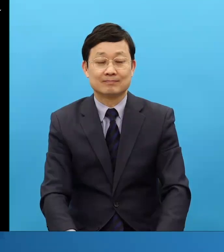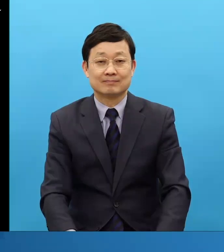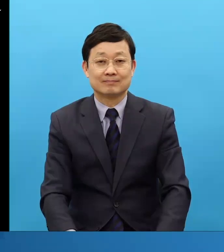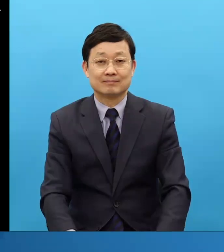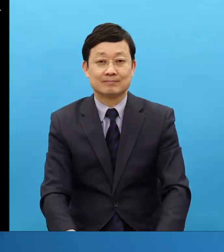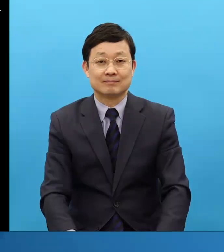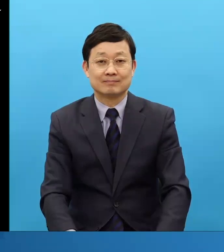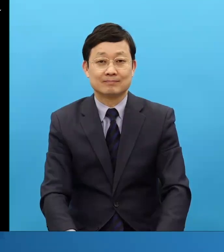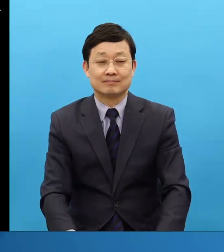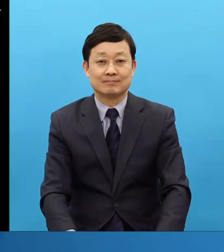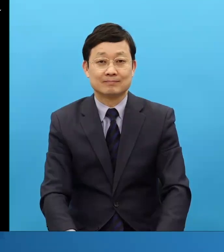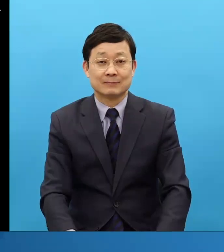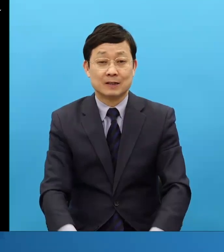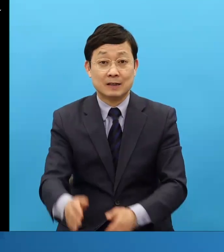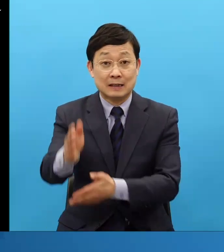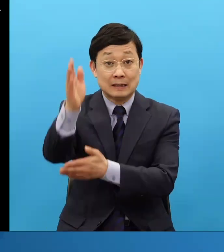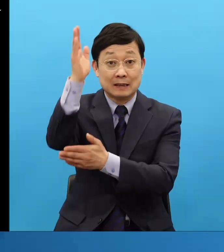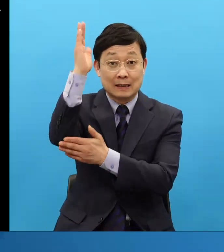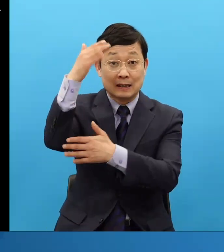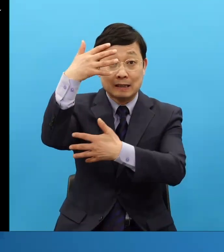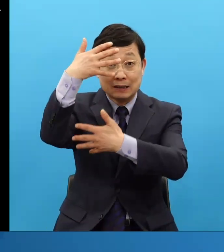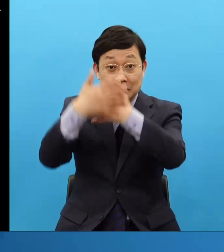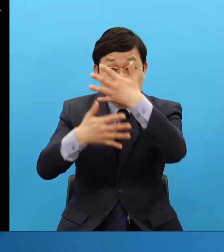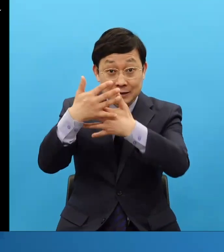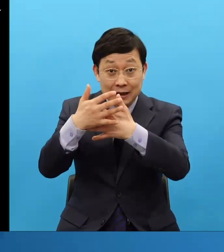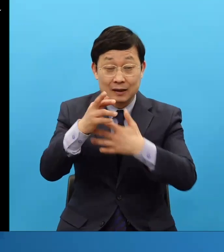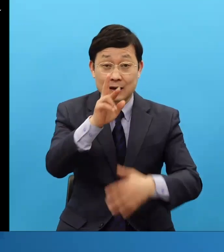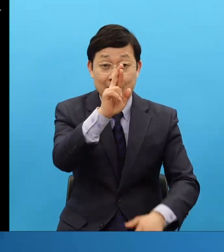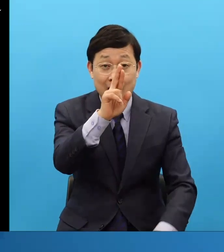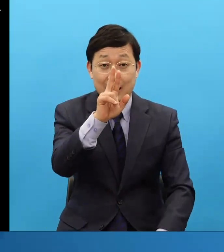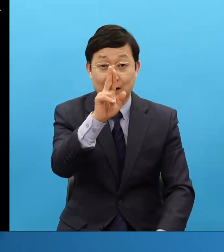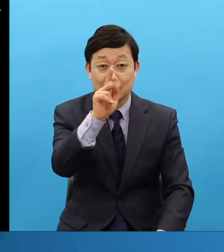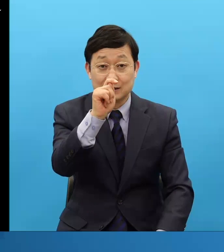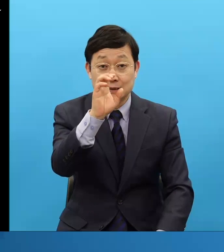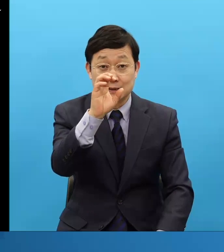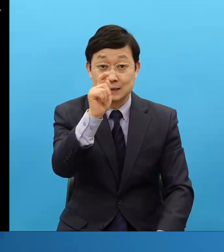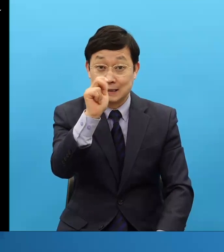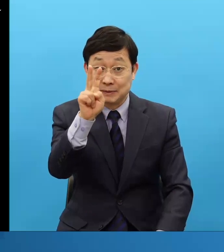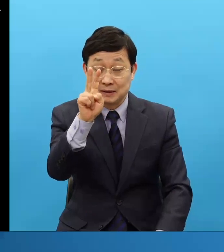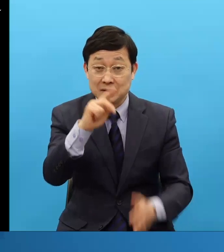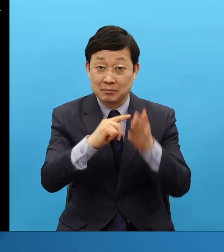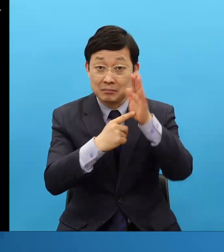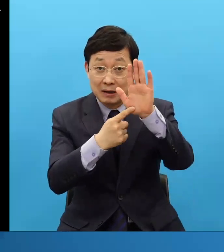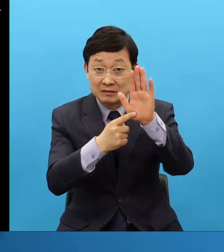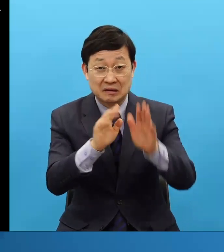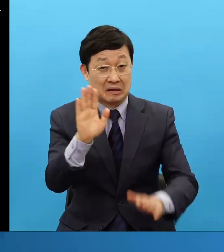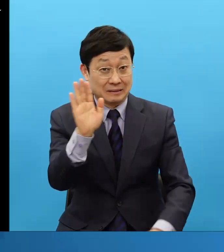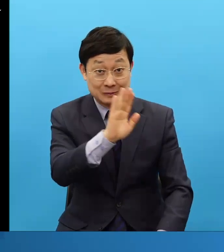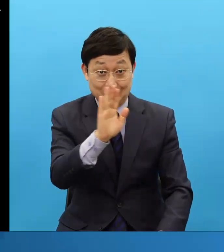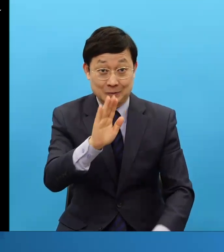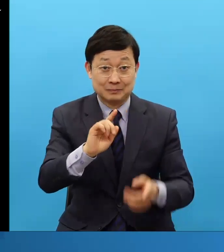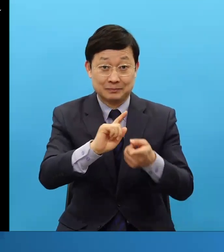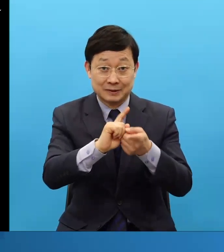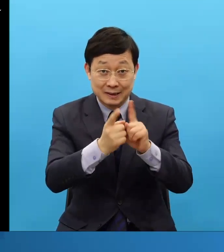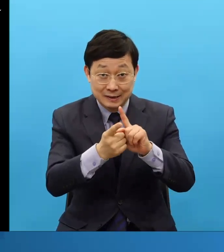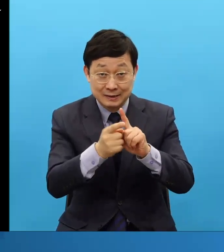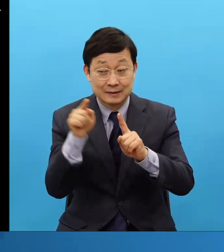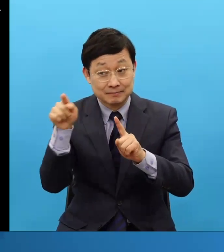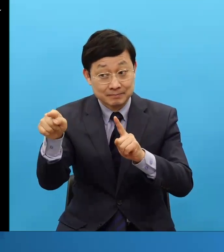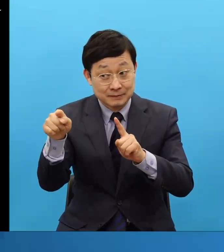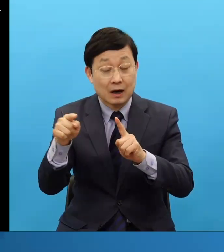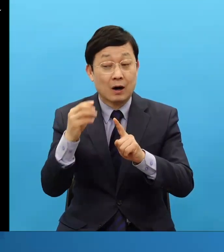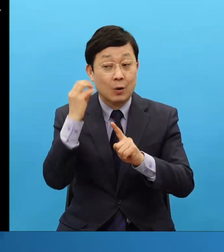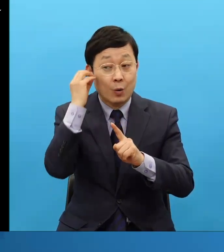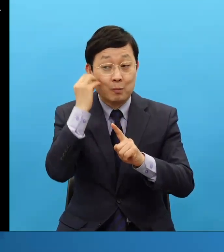RUTC TV에서는 방송되지 않습니다. This semester will not be broadcasted on RUTC TV. 학사 일정표를